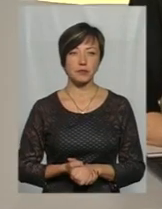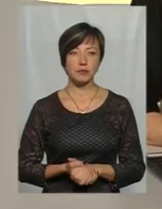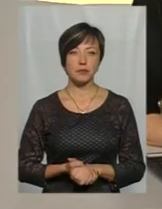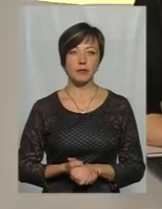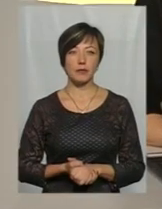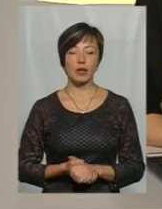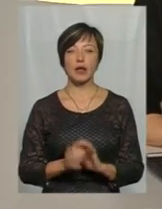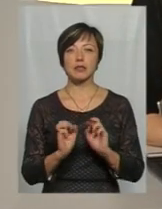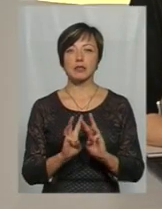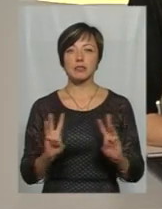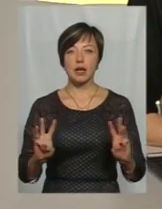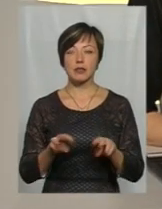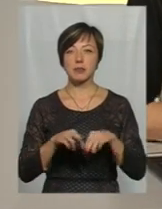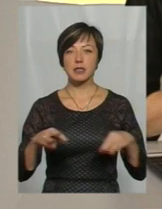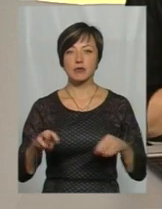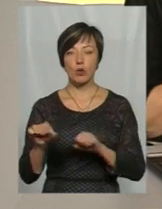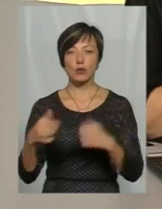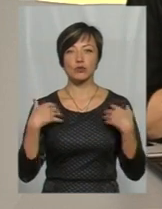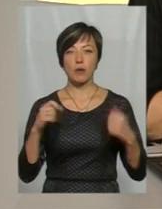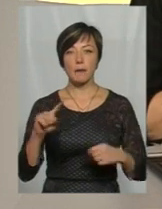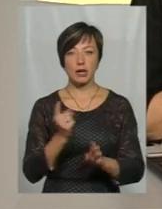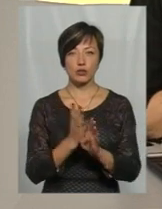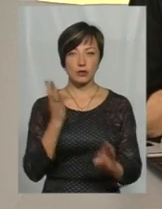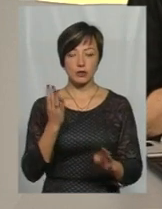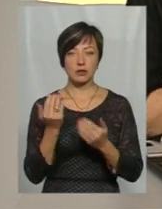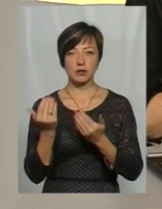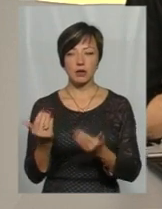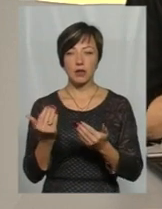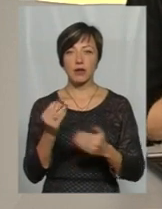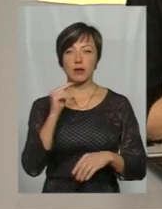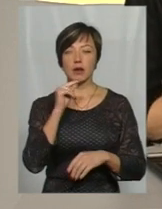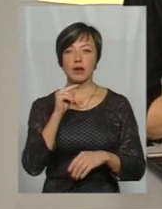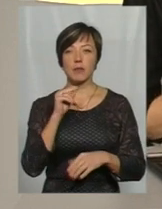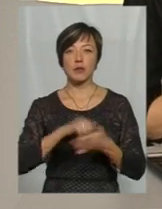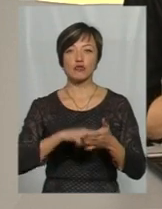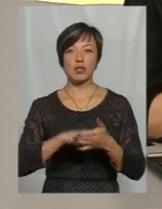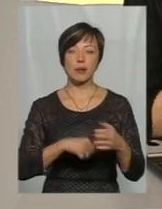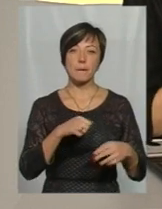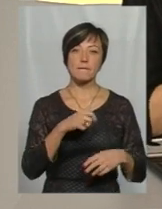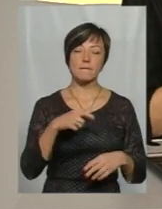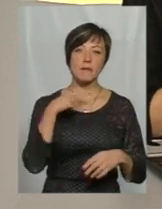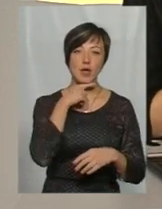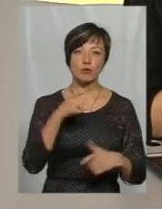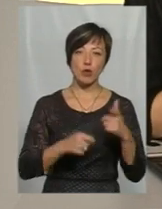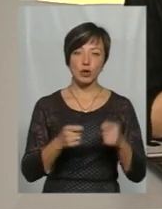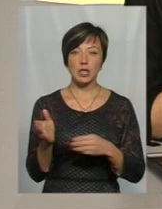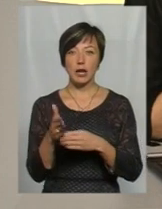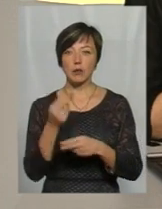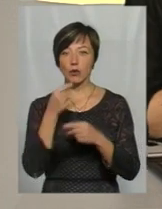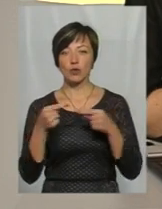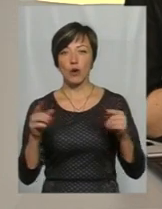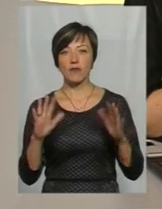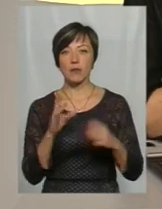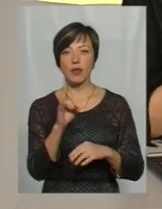От на сайті Міністерства охорони здоров'я вказано, що першочергова роль належить м'ясомолочним та рибним продуктам. Безумовно. А у випадку з